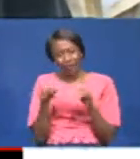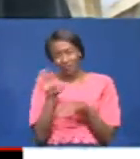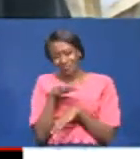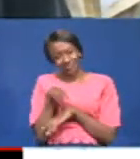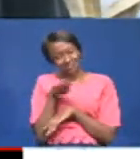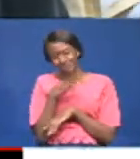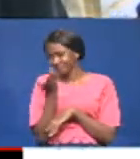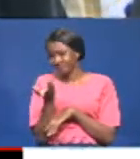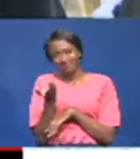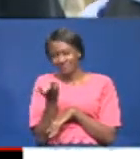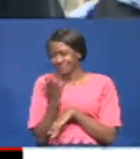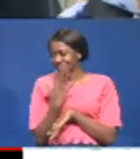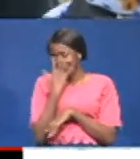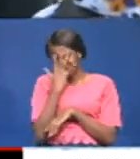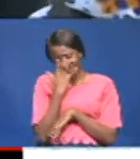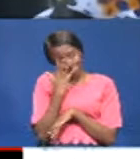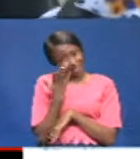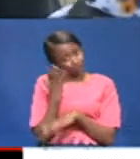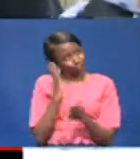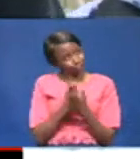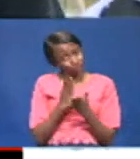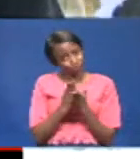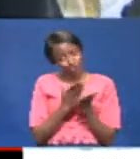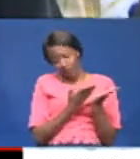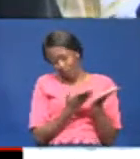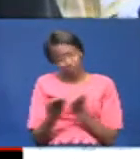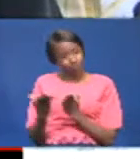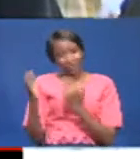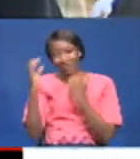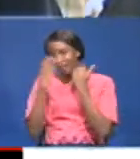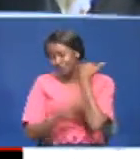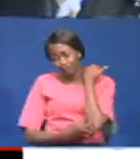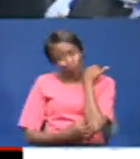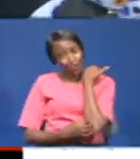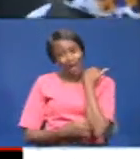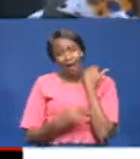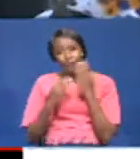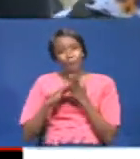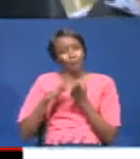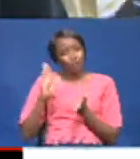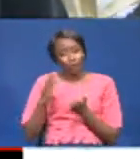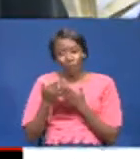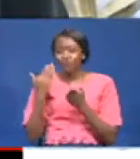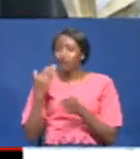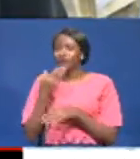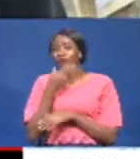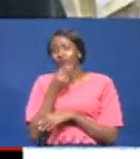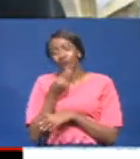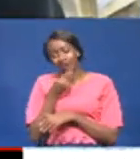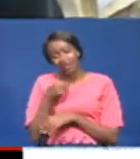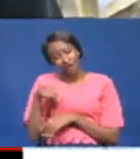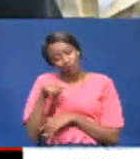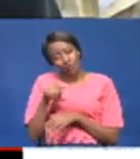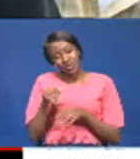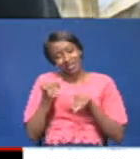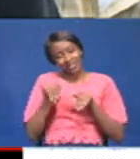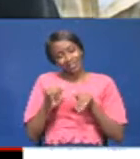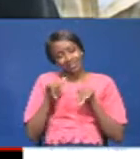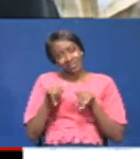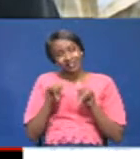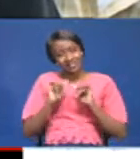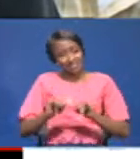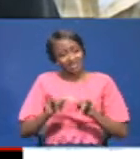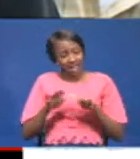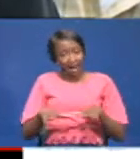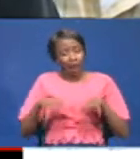hata ni aibu. Hao watu wametuletea maskini paka sio grafu nilizo nao na watoto wetu. Baba silikuwa tunaishi nyumba nzuri mbona tunaishi kwenye vumbi? Kwani vipi baba?